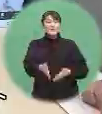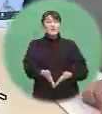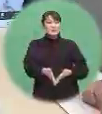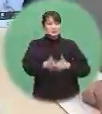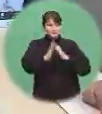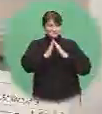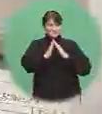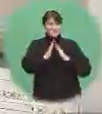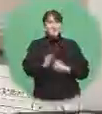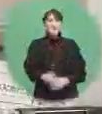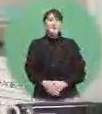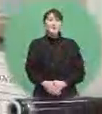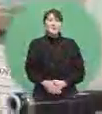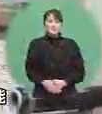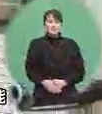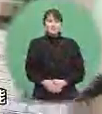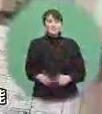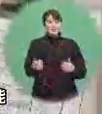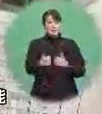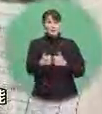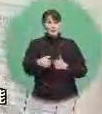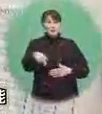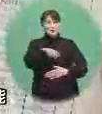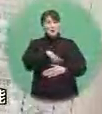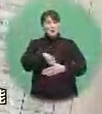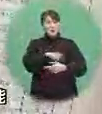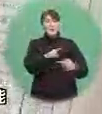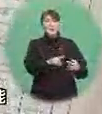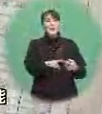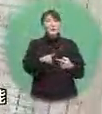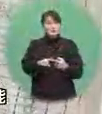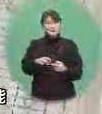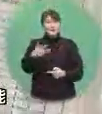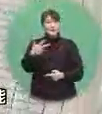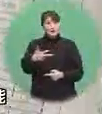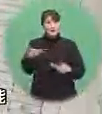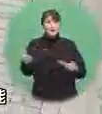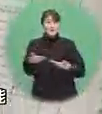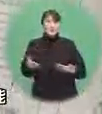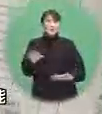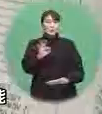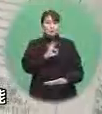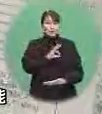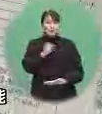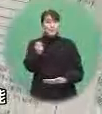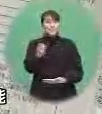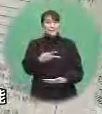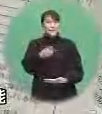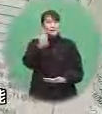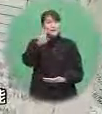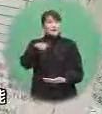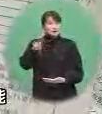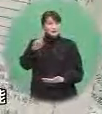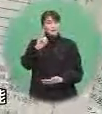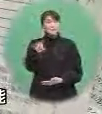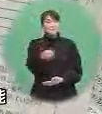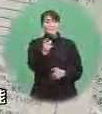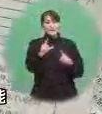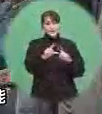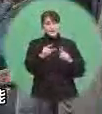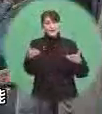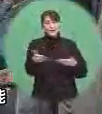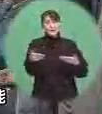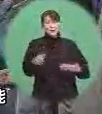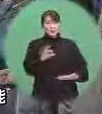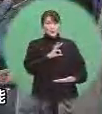ました。相談の内容によっては市の職員のほか、県や JA などの職員が対